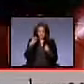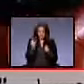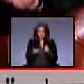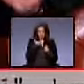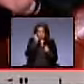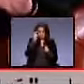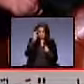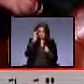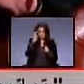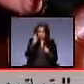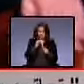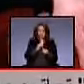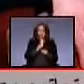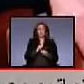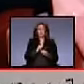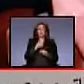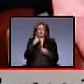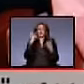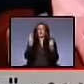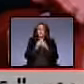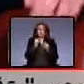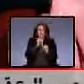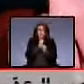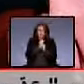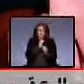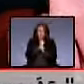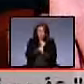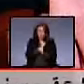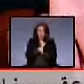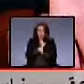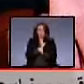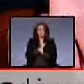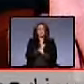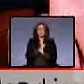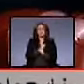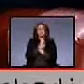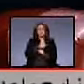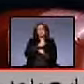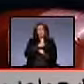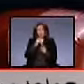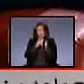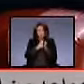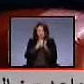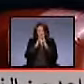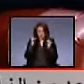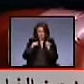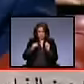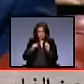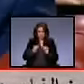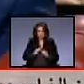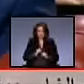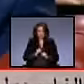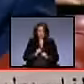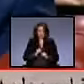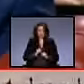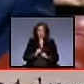لطفي لبيب ليه موضوع كبير معانا، الاستاذ لطفي في الفيلم ده ربنا يا رب يديله الصحه. دلقنا في الترعه بالكارت. تتكلم